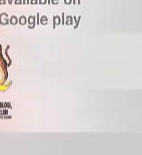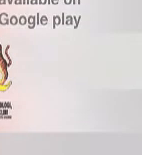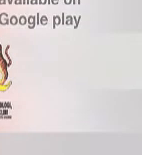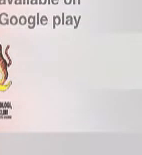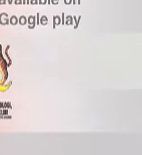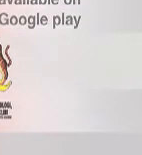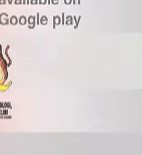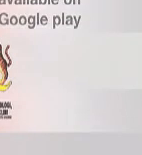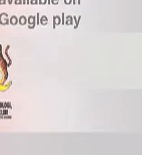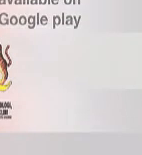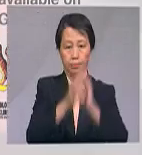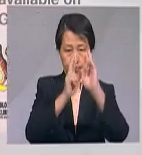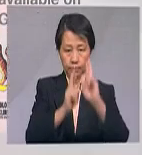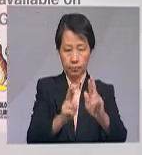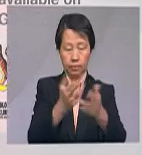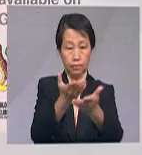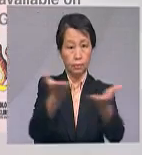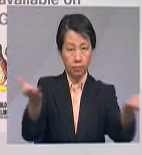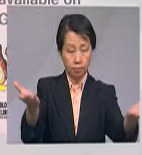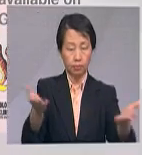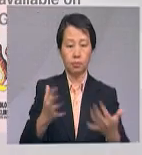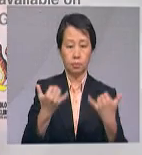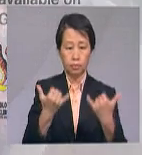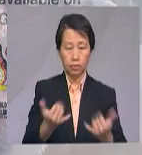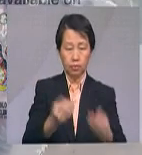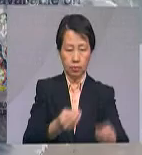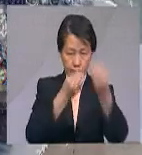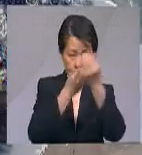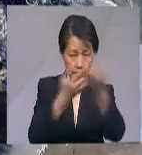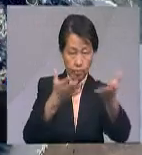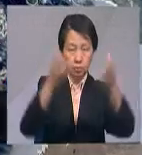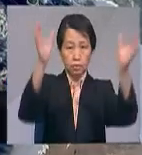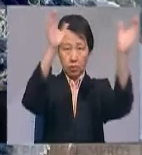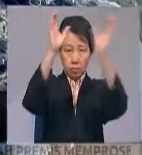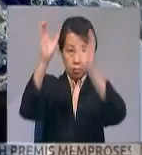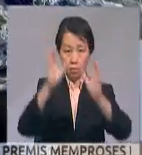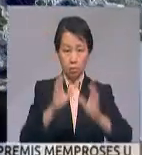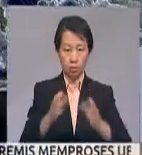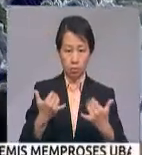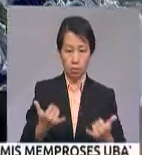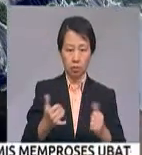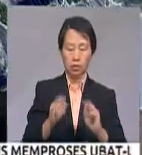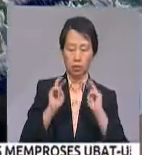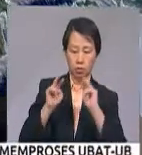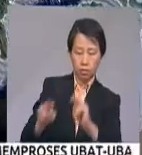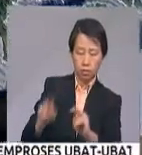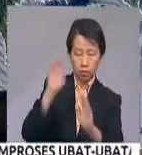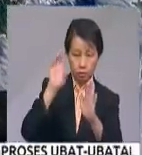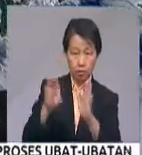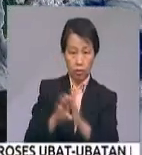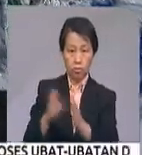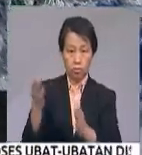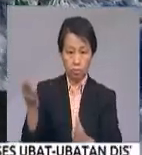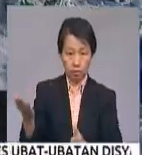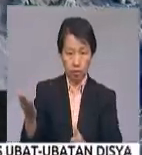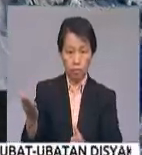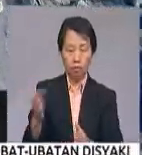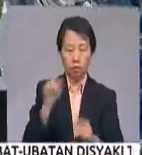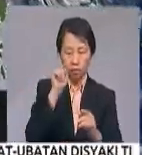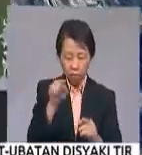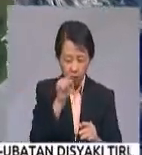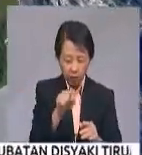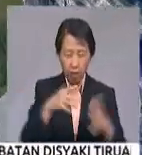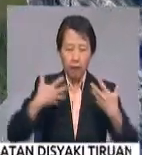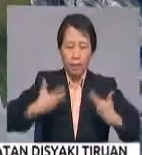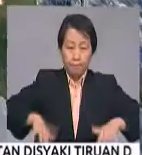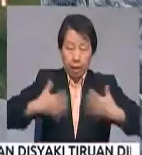Assalamualaikum dan salam hormat kepada semua penonton. Kita mulakan informasi cuaca pada malam ini dengan melihat kepada perkembangan terkini bilangan titik panas